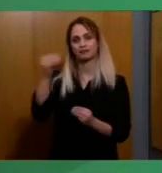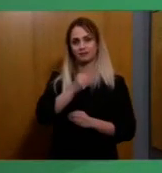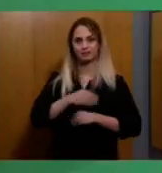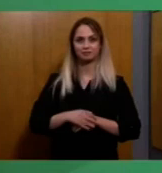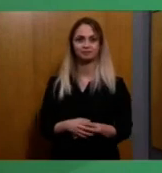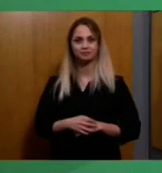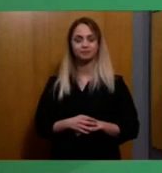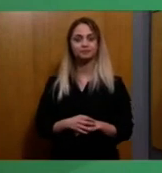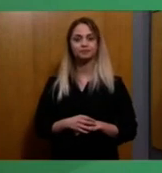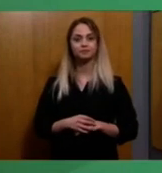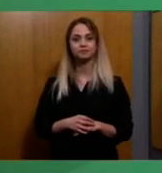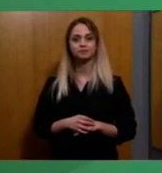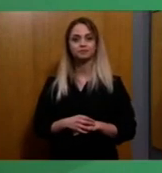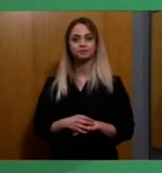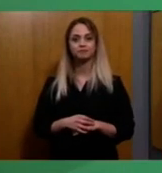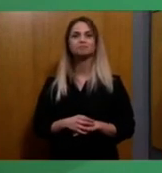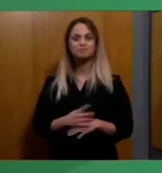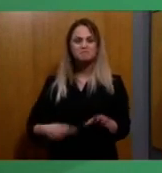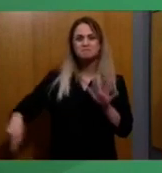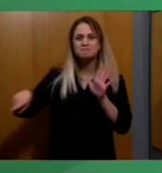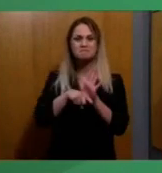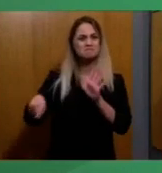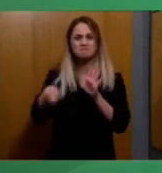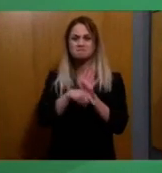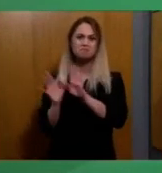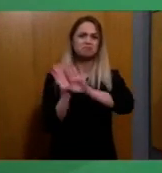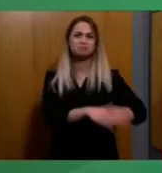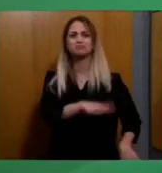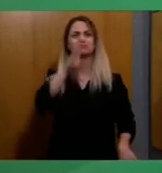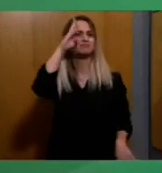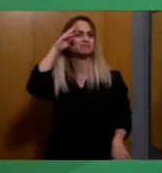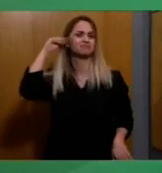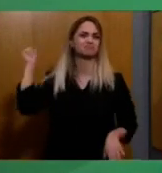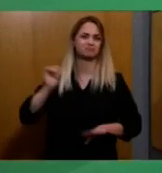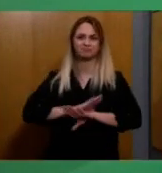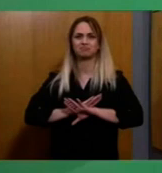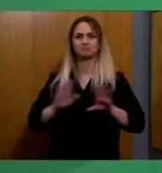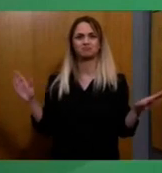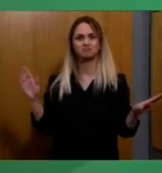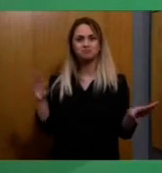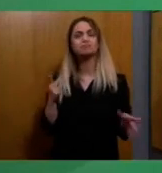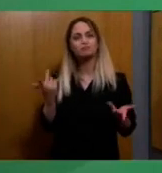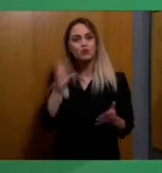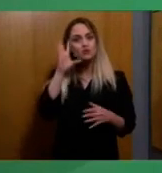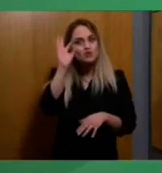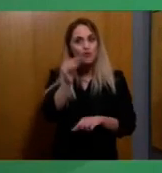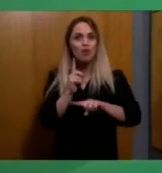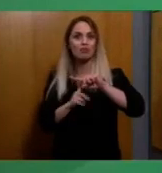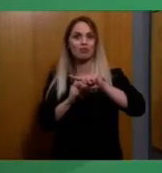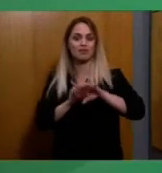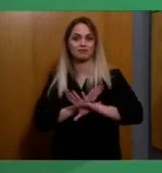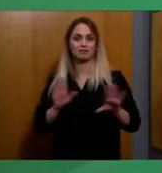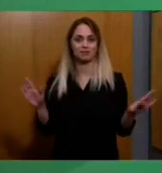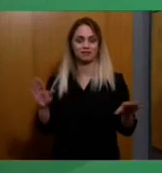Διέψευσαν τις κασάνδρες που προξεφλούσαν ότι ανάμεσα στις δύο